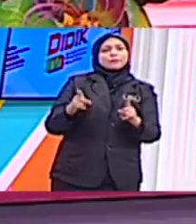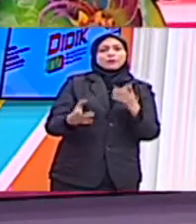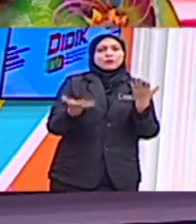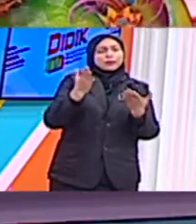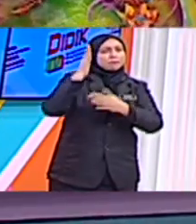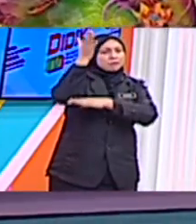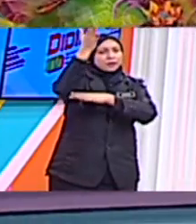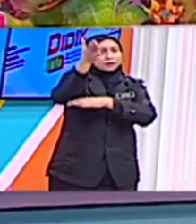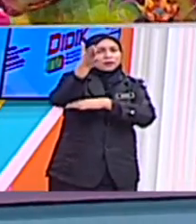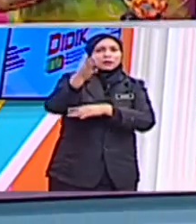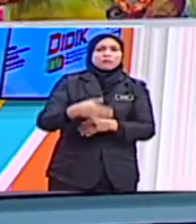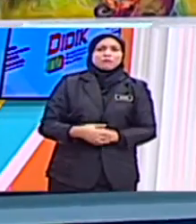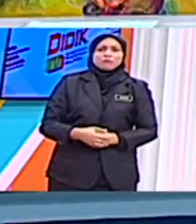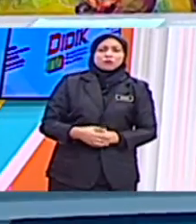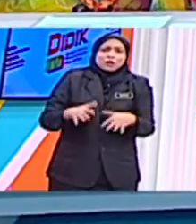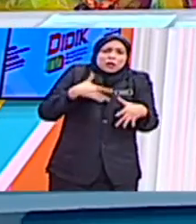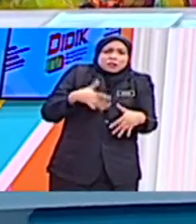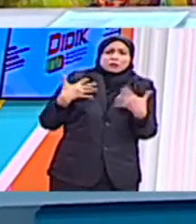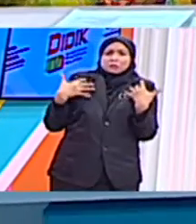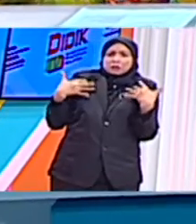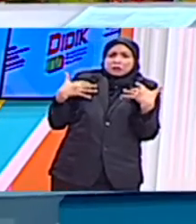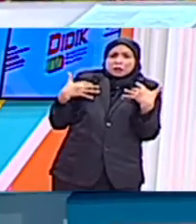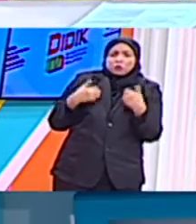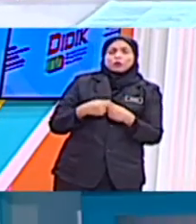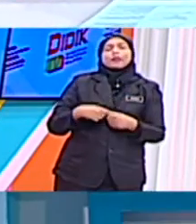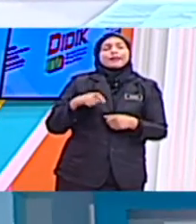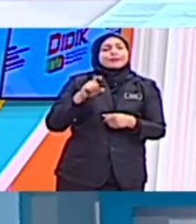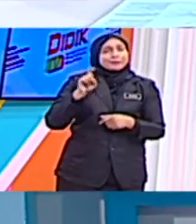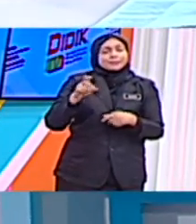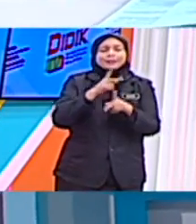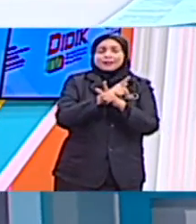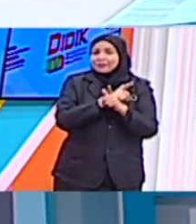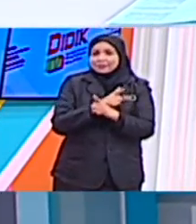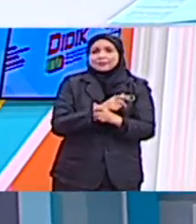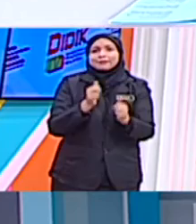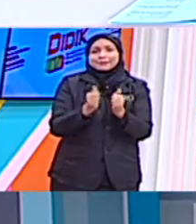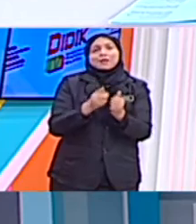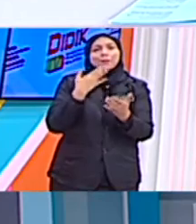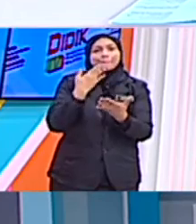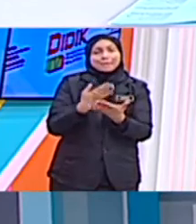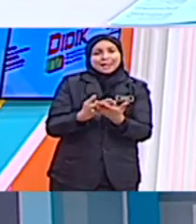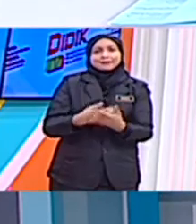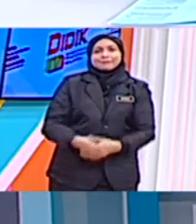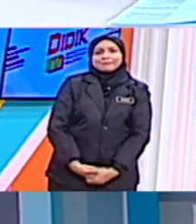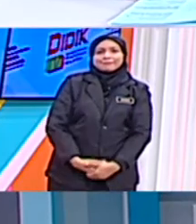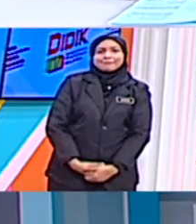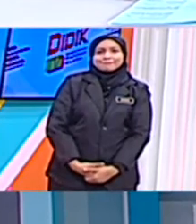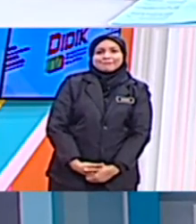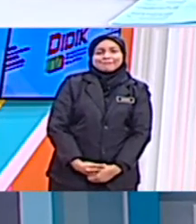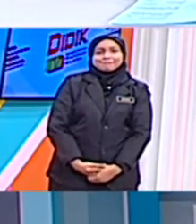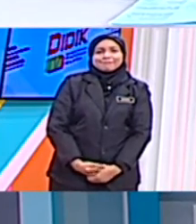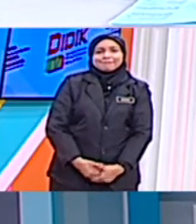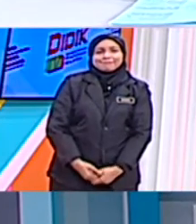ketidakselesaan kita panggil trauma lah. Sebab itu kita perlu melindungi tubuh badan kita dari sentuhan tidak selamat.